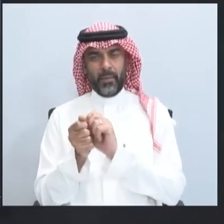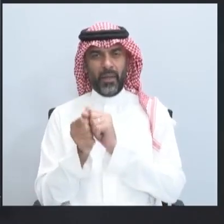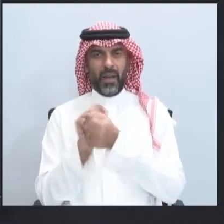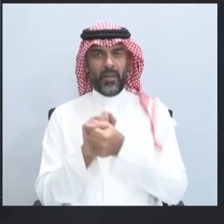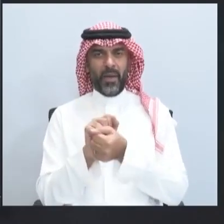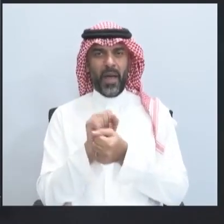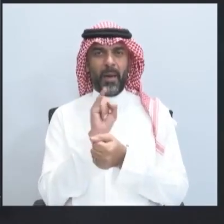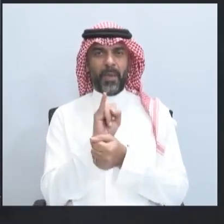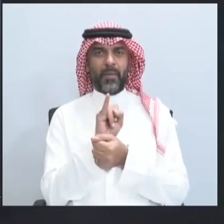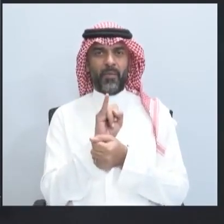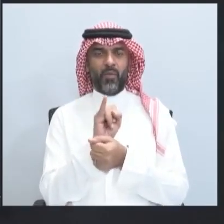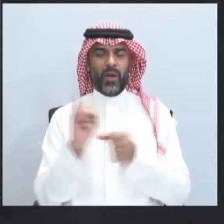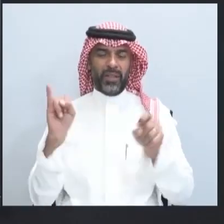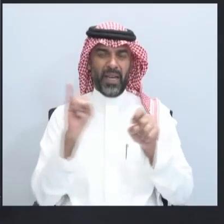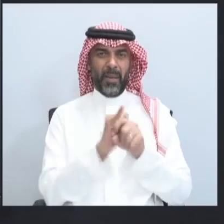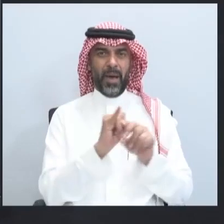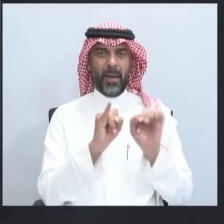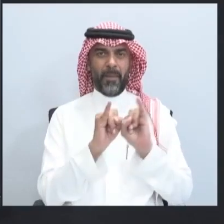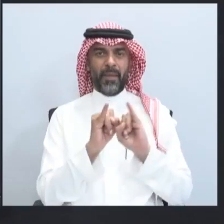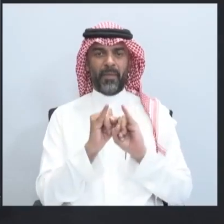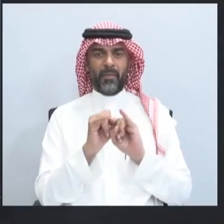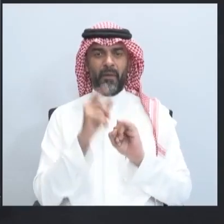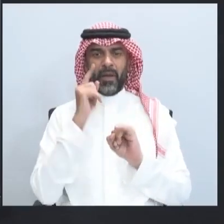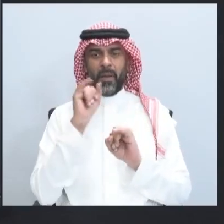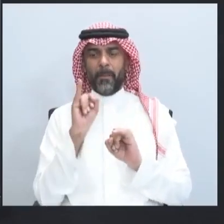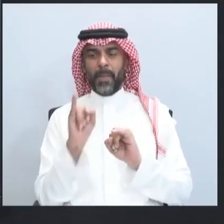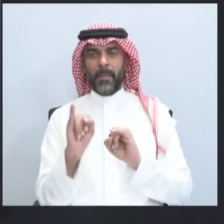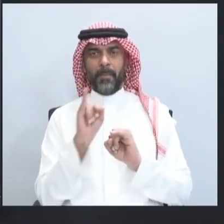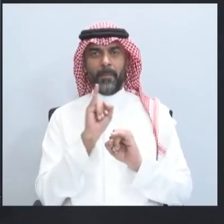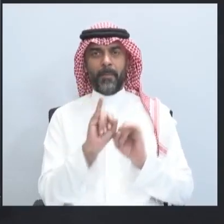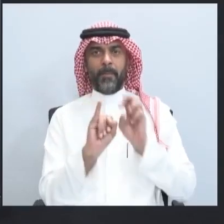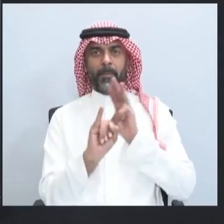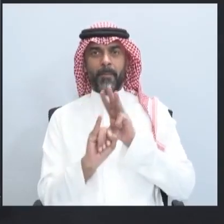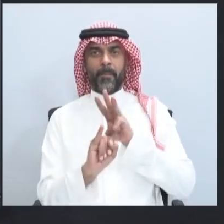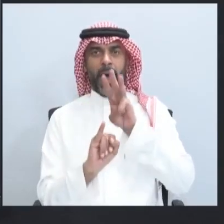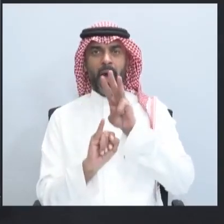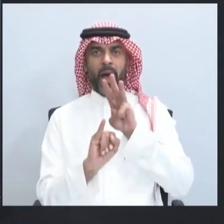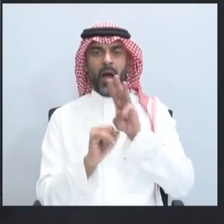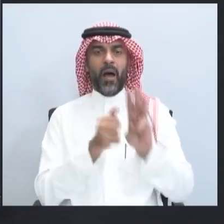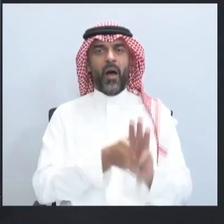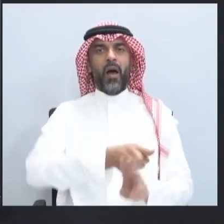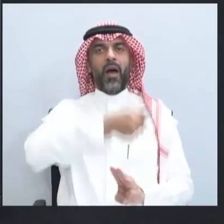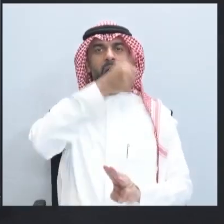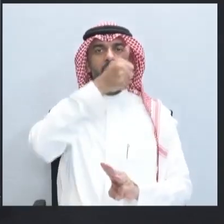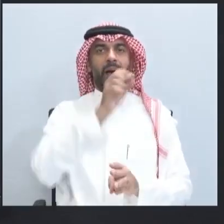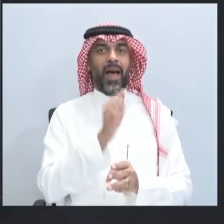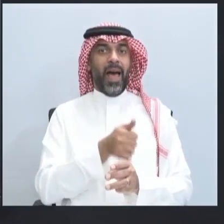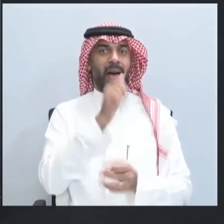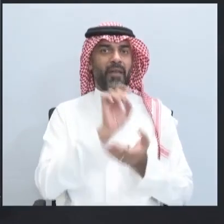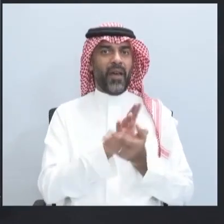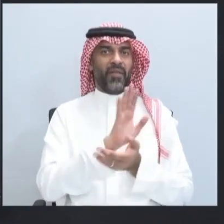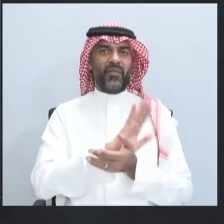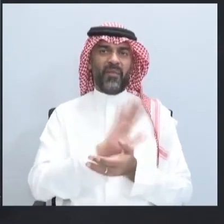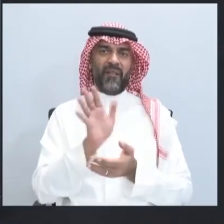وادغمناها في ميمي ما فاصبحت مما ولكننا لم نحذف الالف لماذا